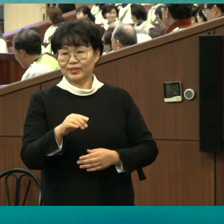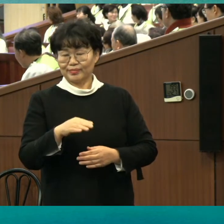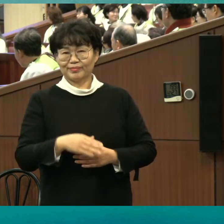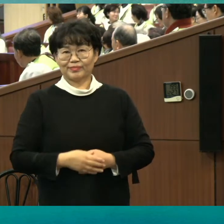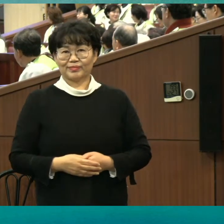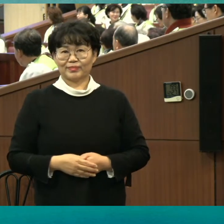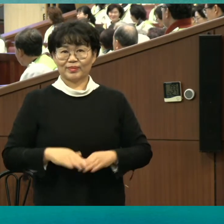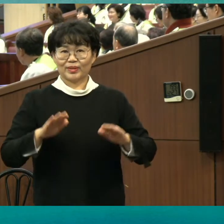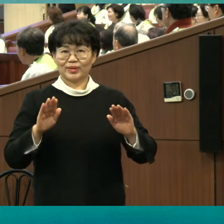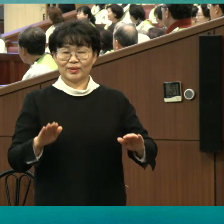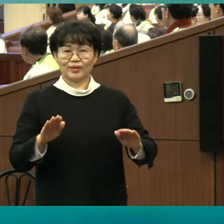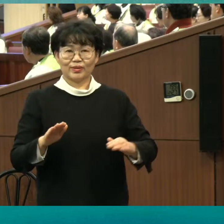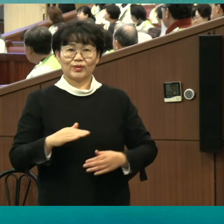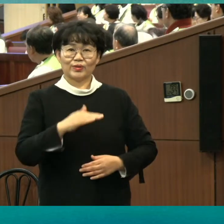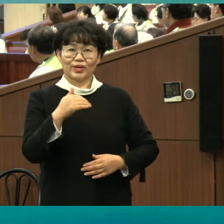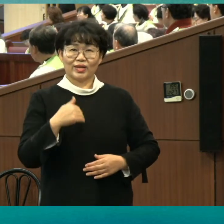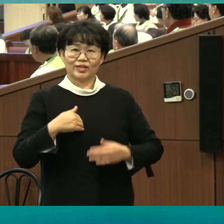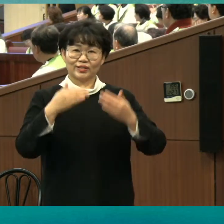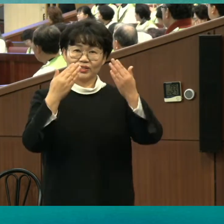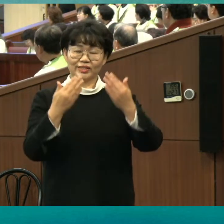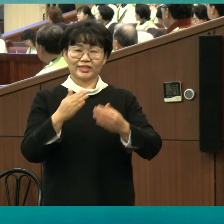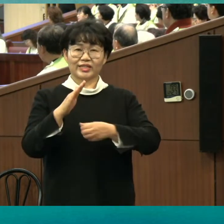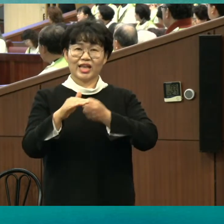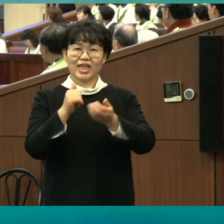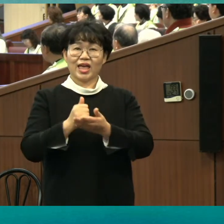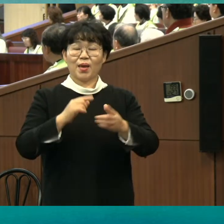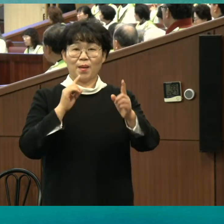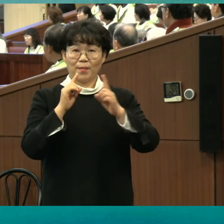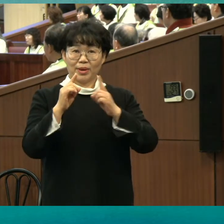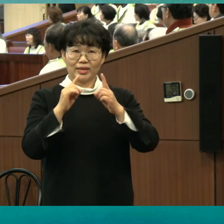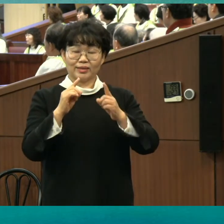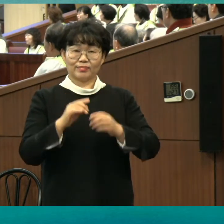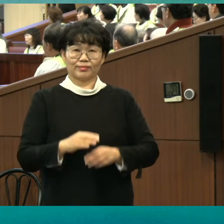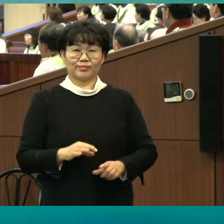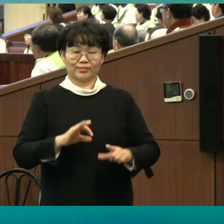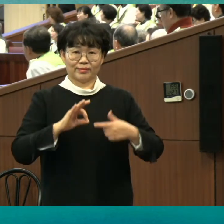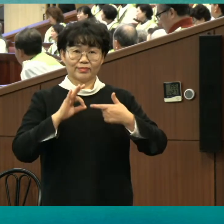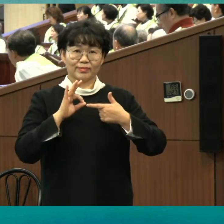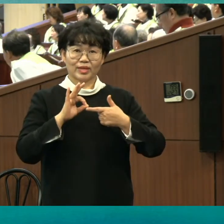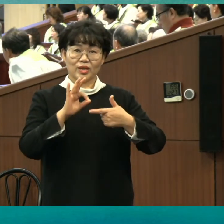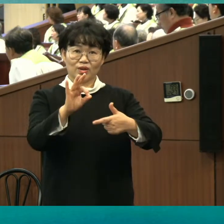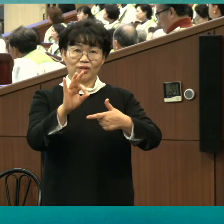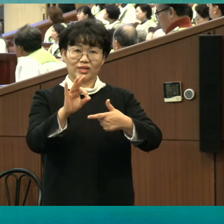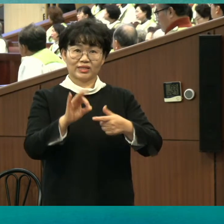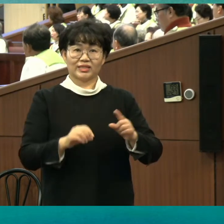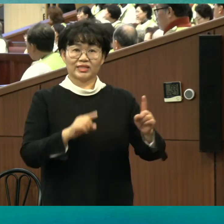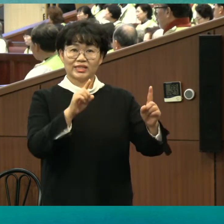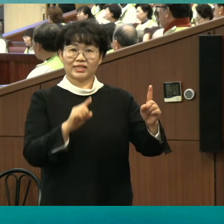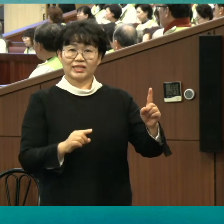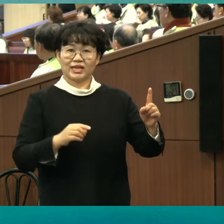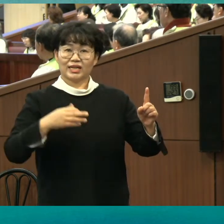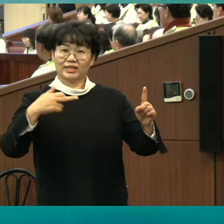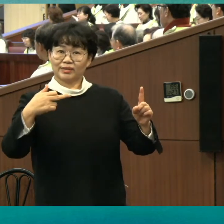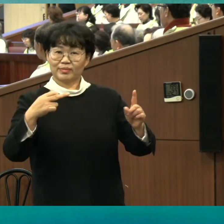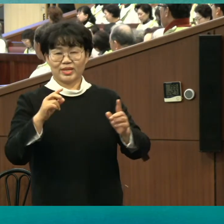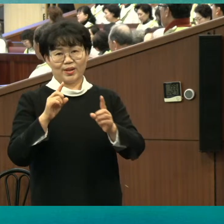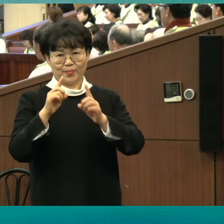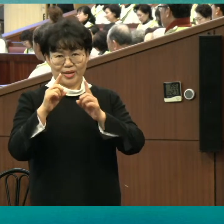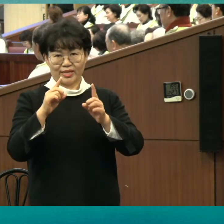오늘 우리에게 주시는 하나님의 말씀은 요나서 1장